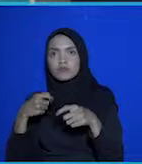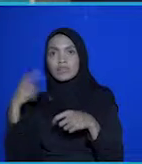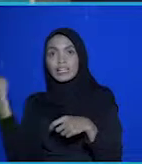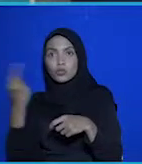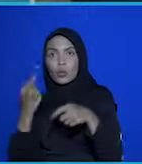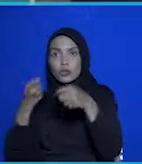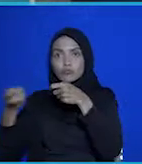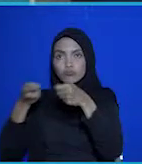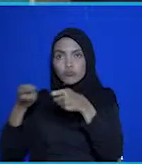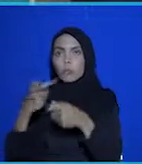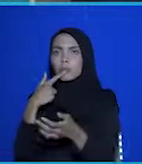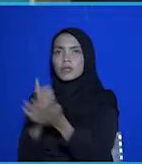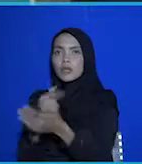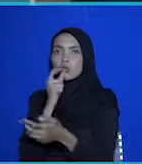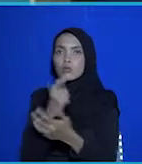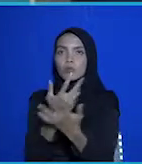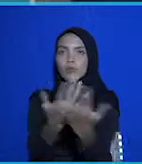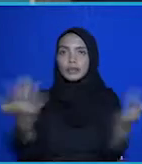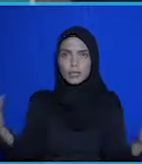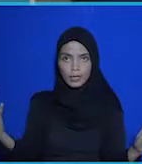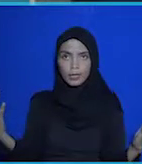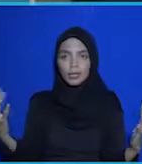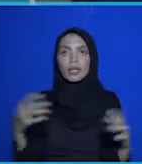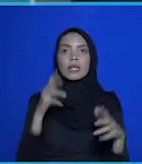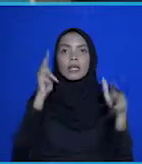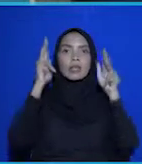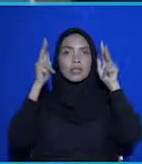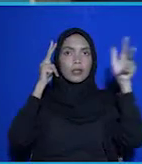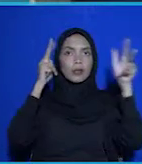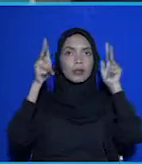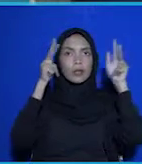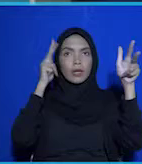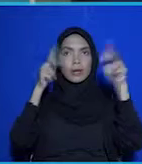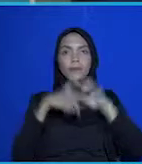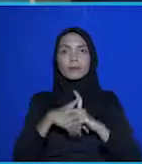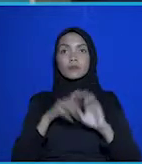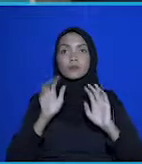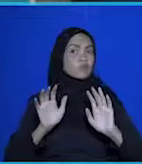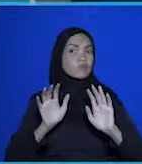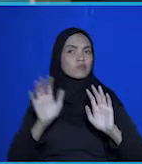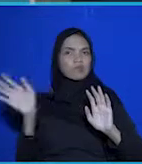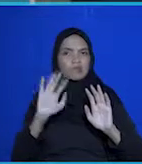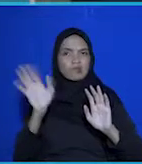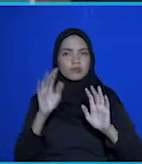lebih penting bagi masyarakat di NTB.